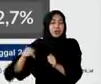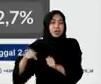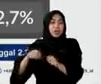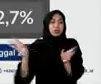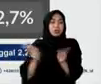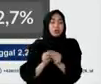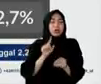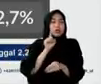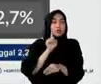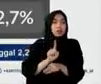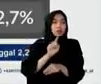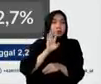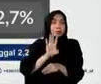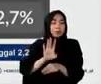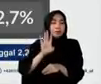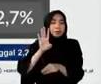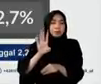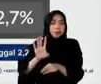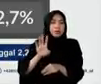adalah